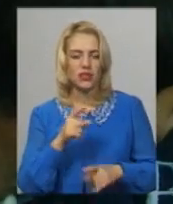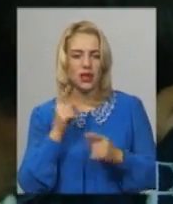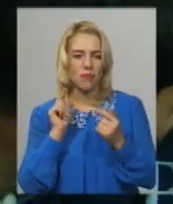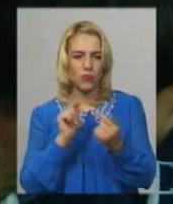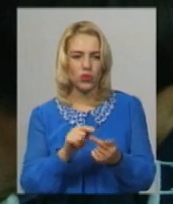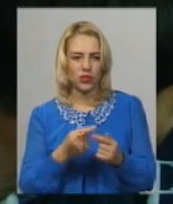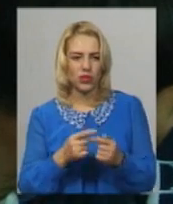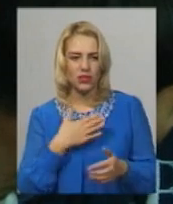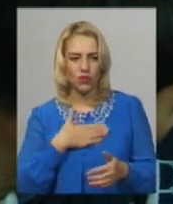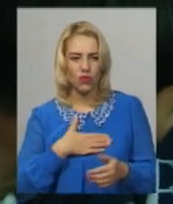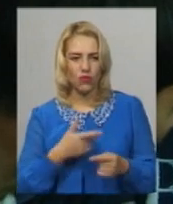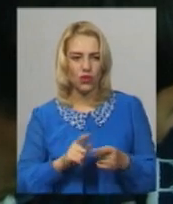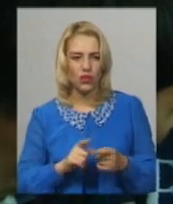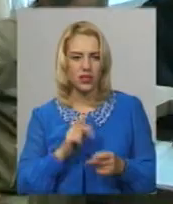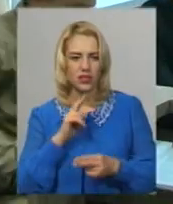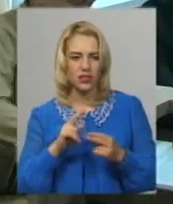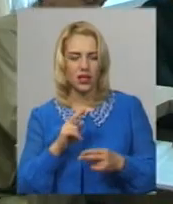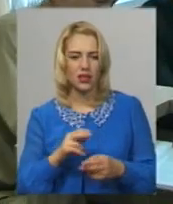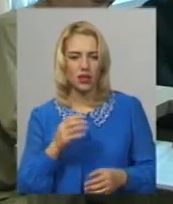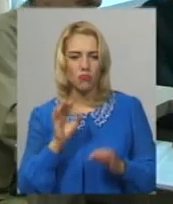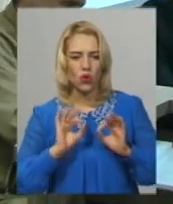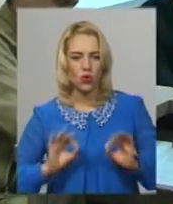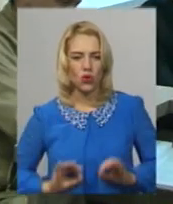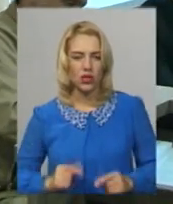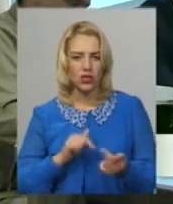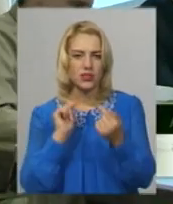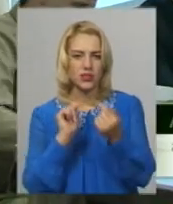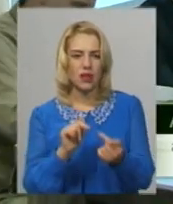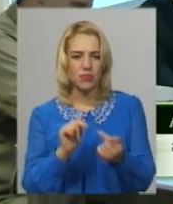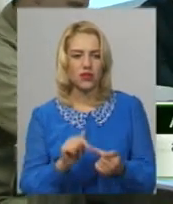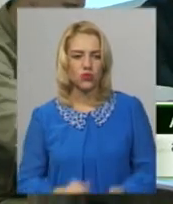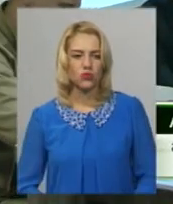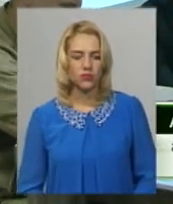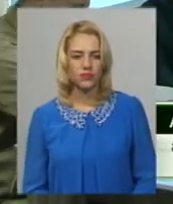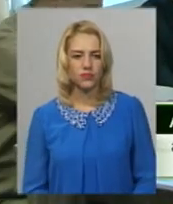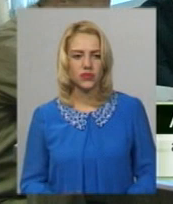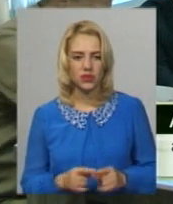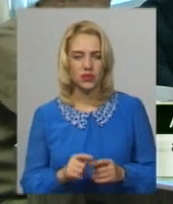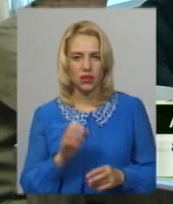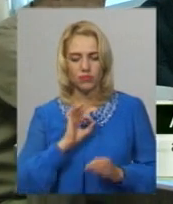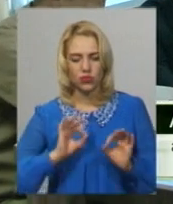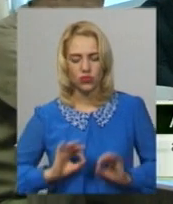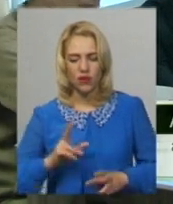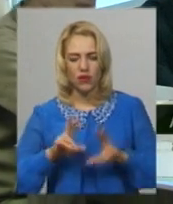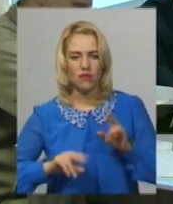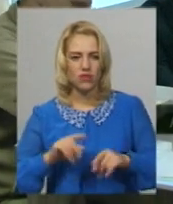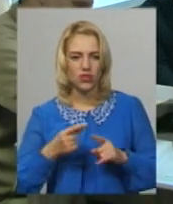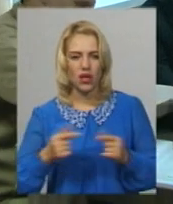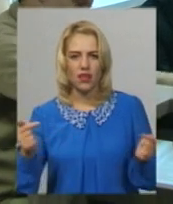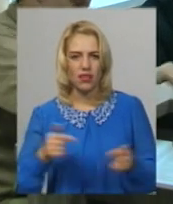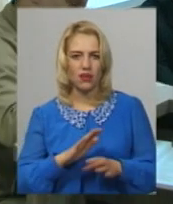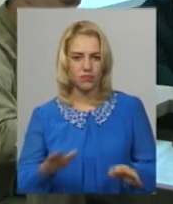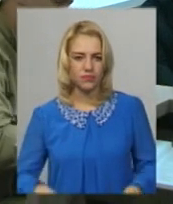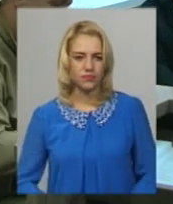задоволення апеляційної скарги прокурора. Ми заперечуємо щодо задоволення даної апеляційної скарги. Ми вважаємо, що вона є такою, яка не